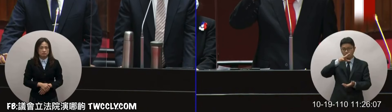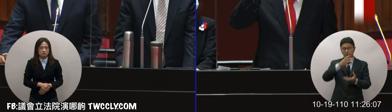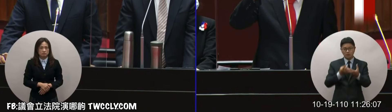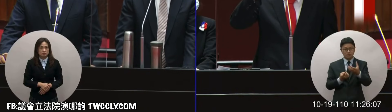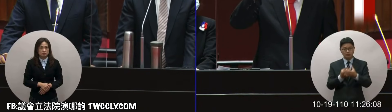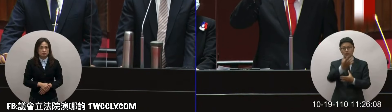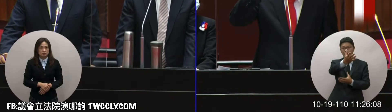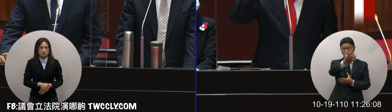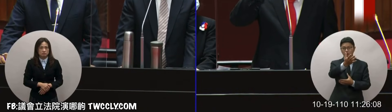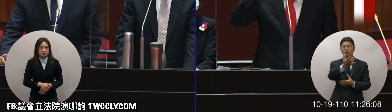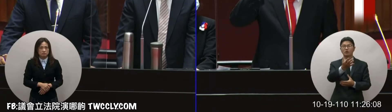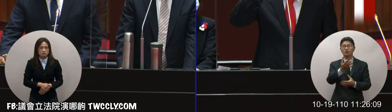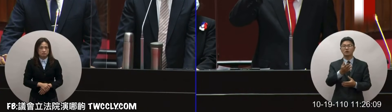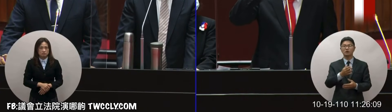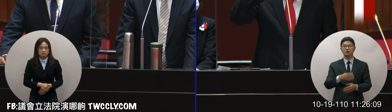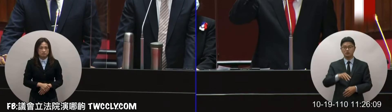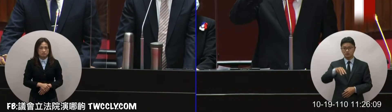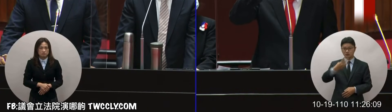到